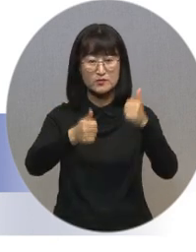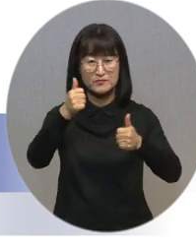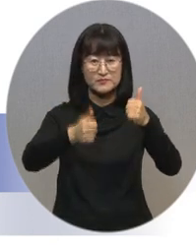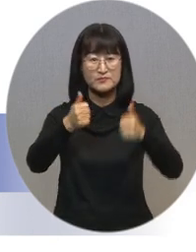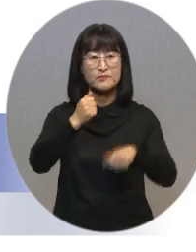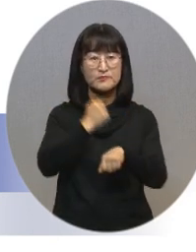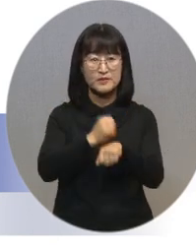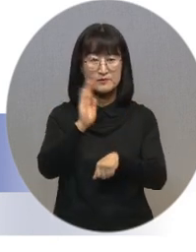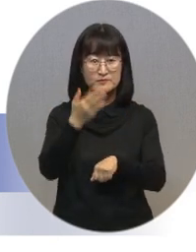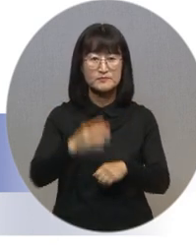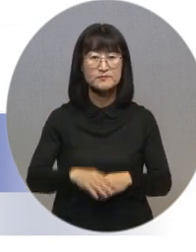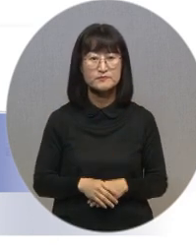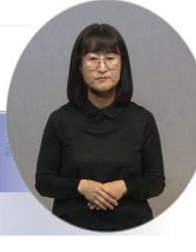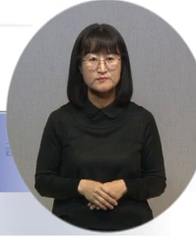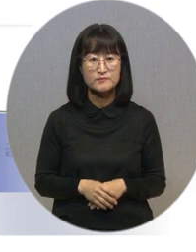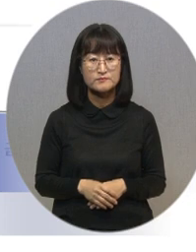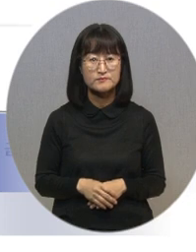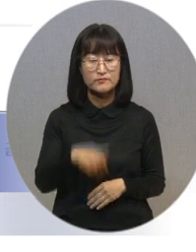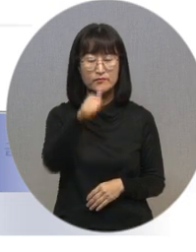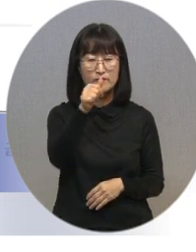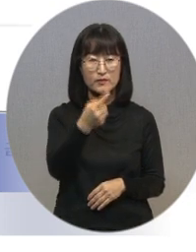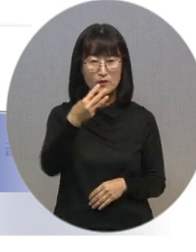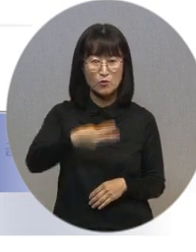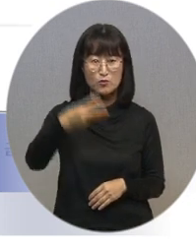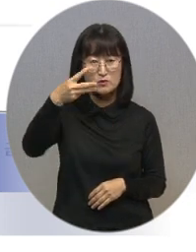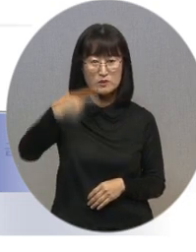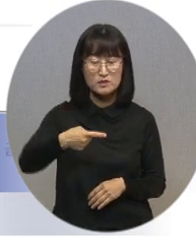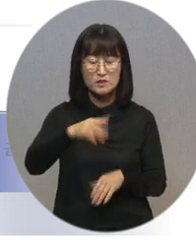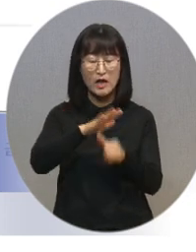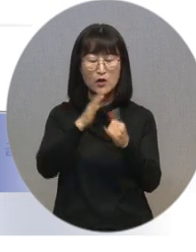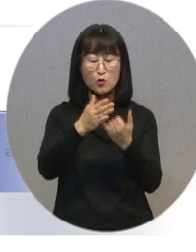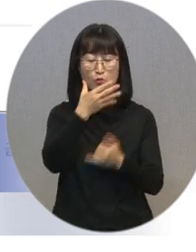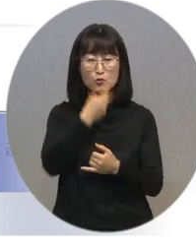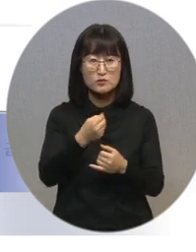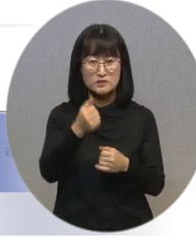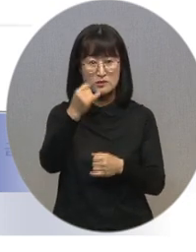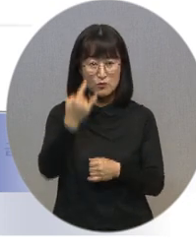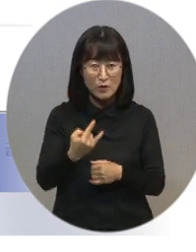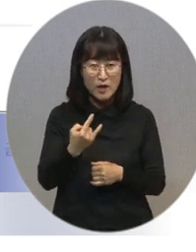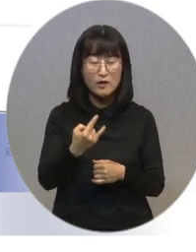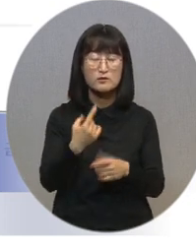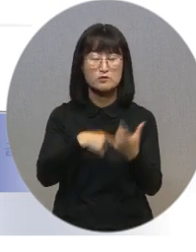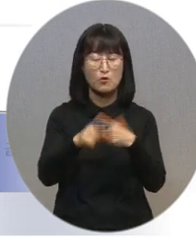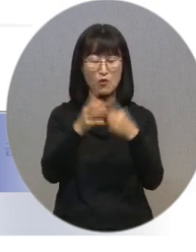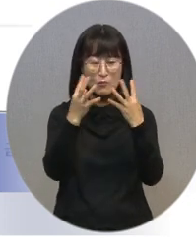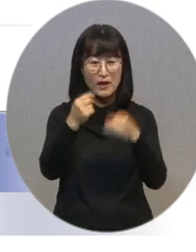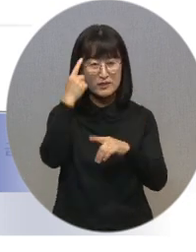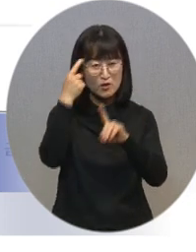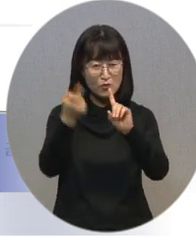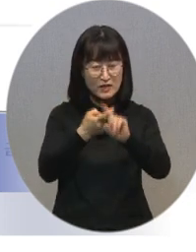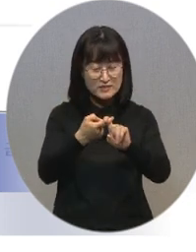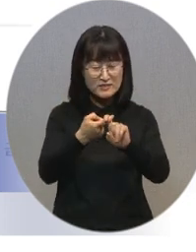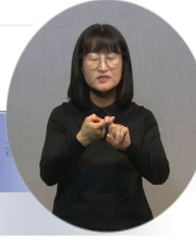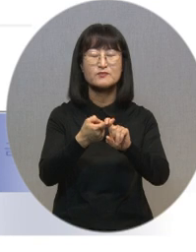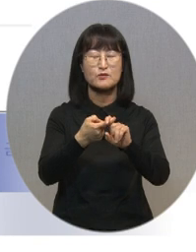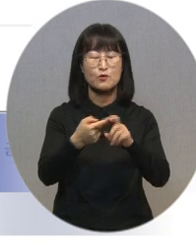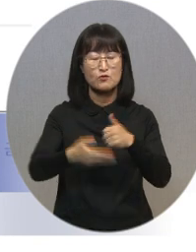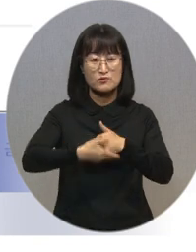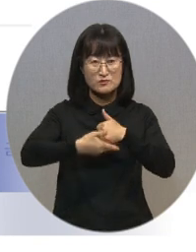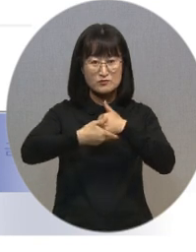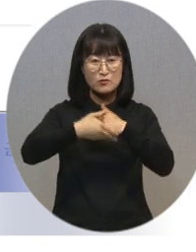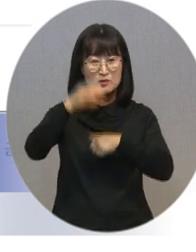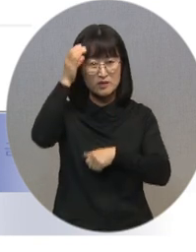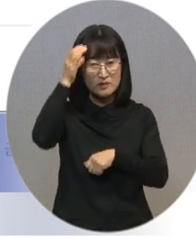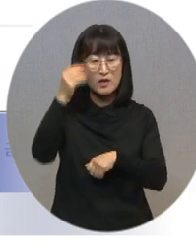펼칠 예정입니다 홀트 아동 복지에는 이번 대회가 더 많은 대중의 관심과 호을 기대하며 장애